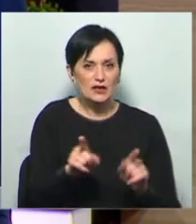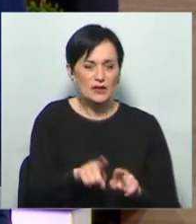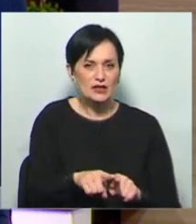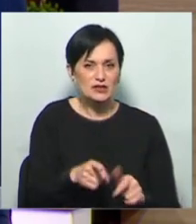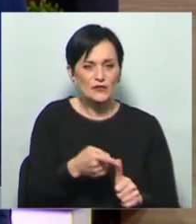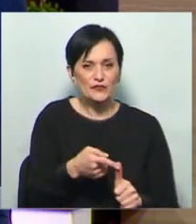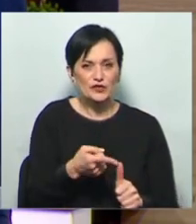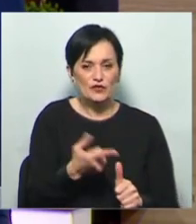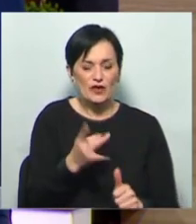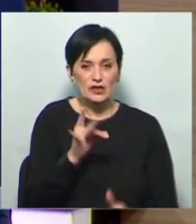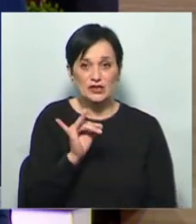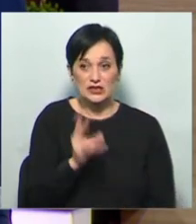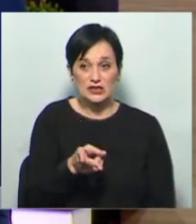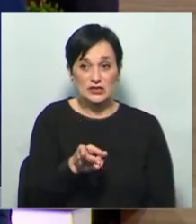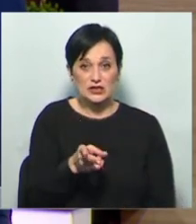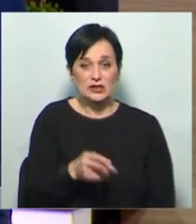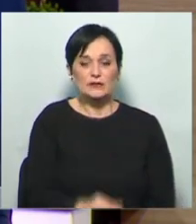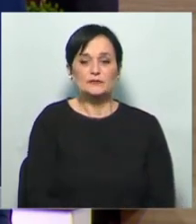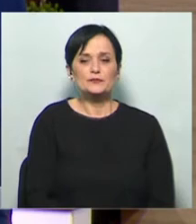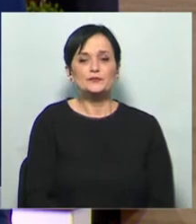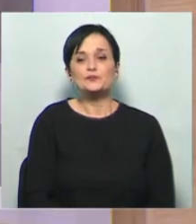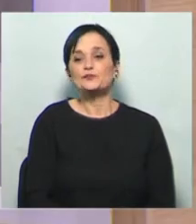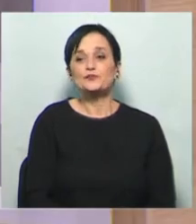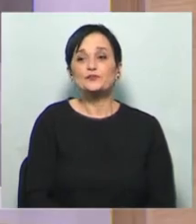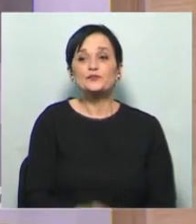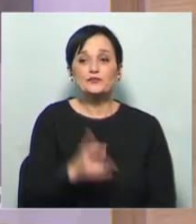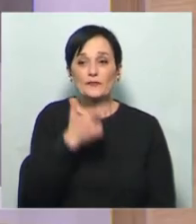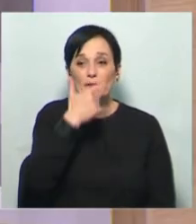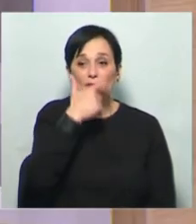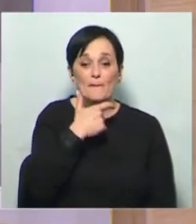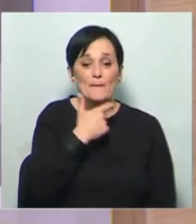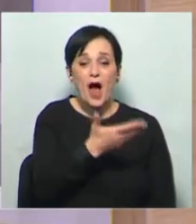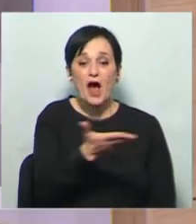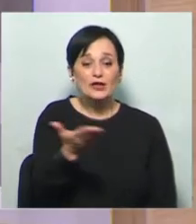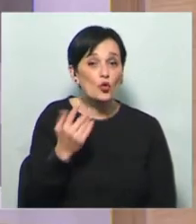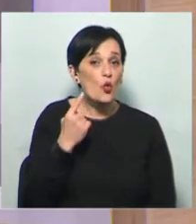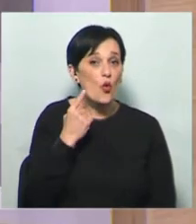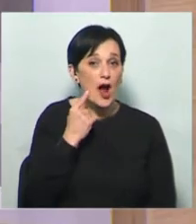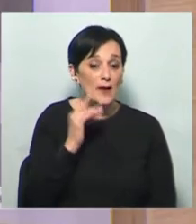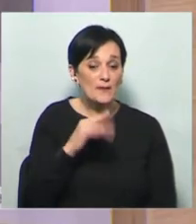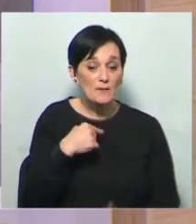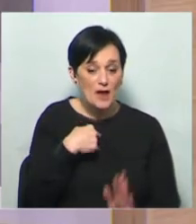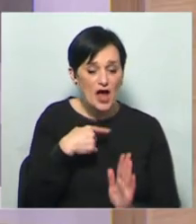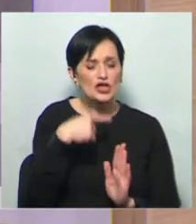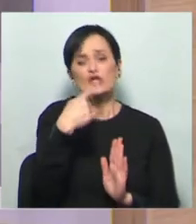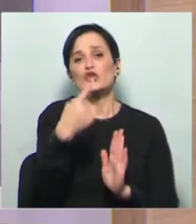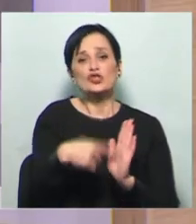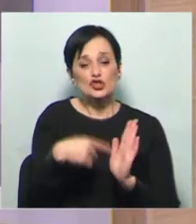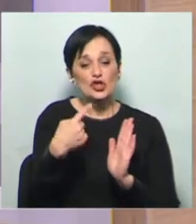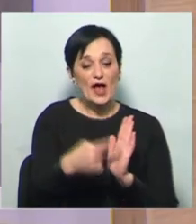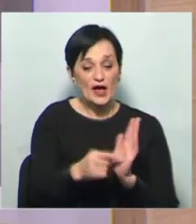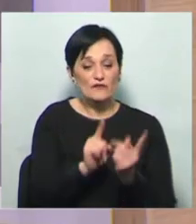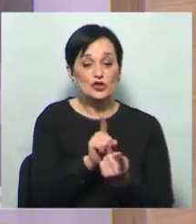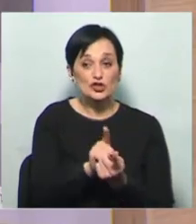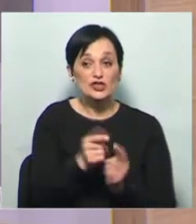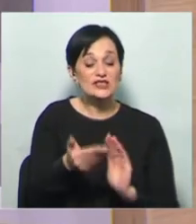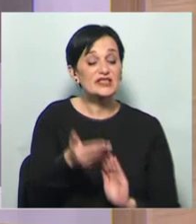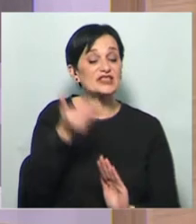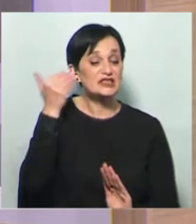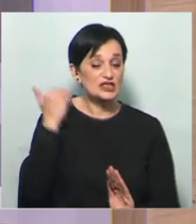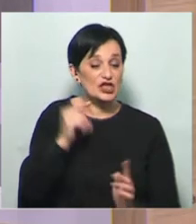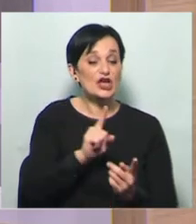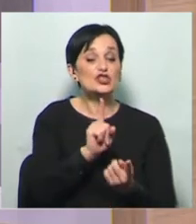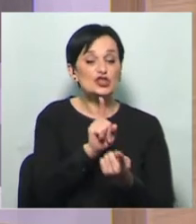ვთქვათ, რისკს. არ მიწყინოთ ბატონებო, მე ეს კითხვა რამდენჯერმე დავსვი თქვენთან შეხვედრაზე, წინა